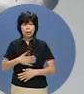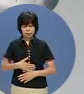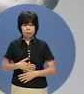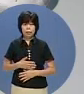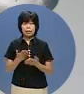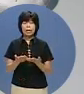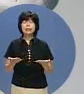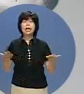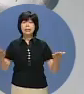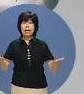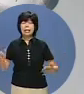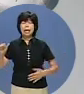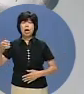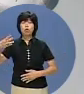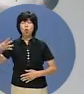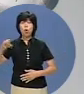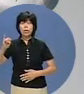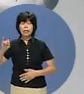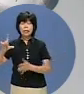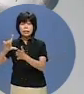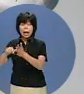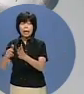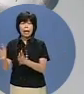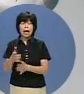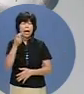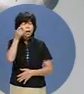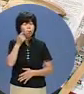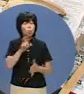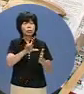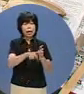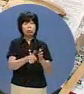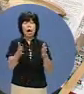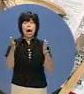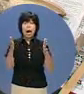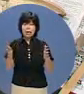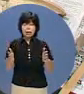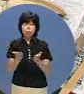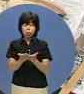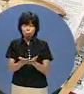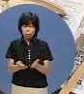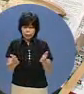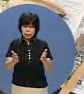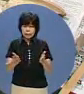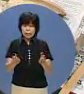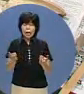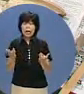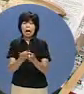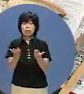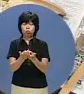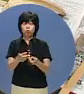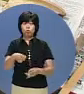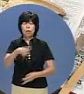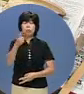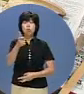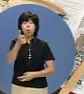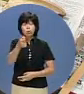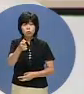展示会では、弥生時代から江戸時代の土器や石器などおよそ150点が初公